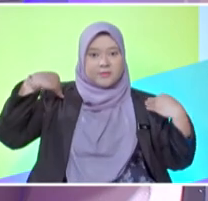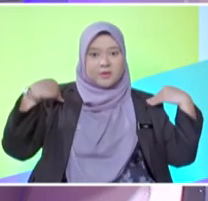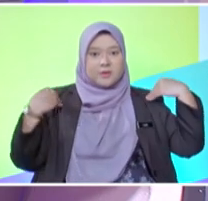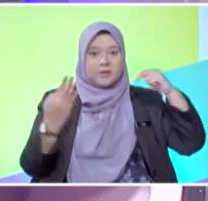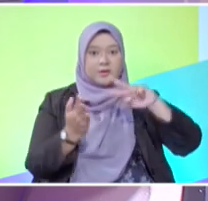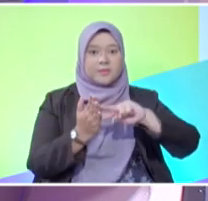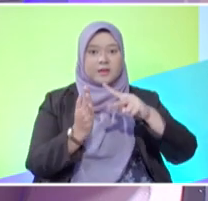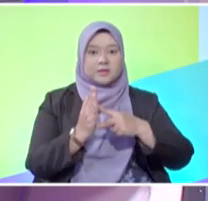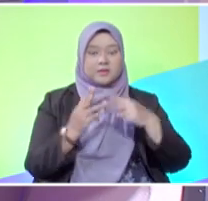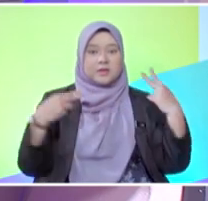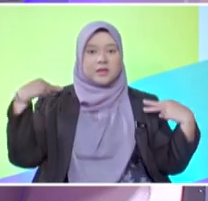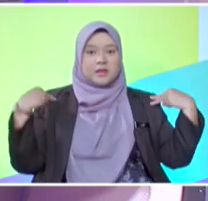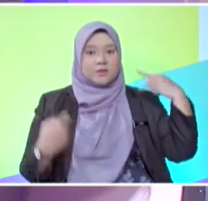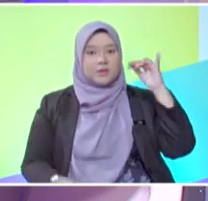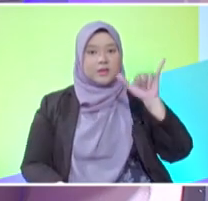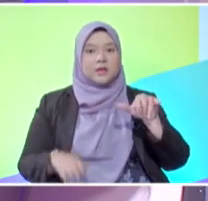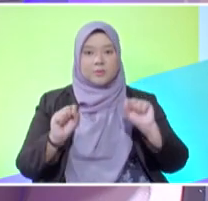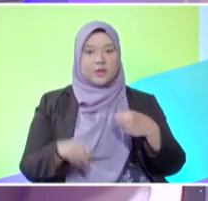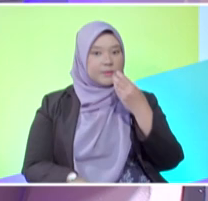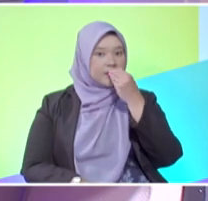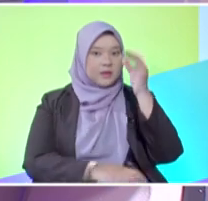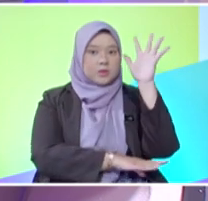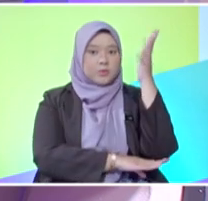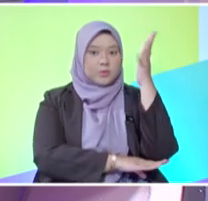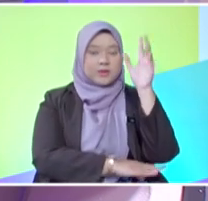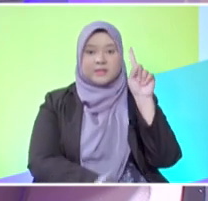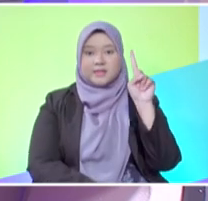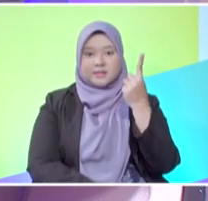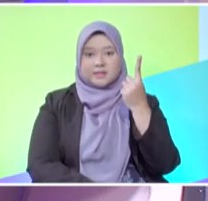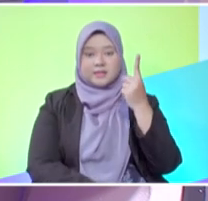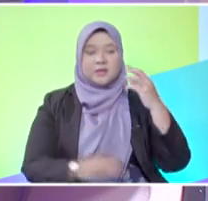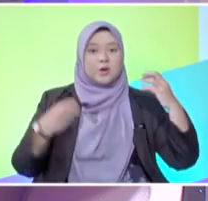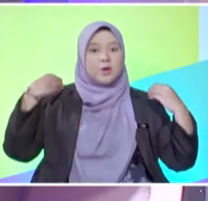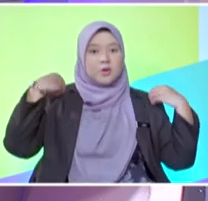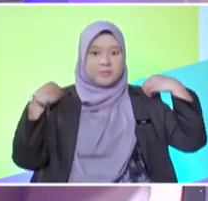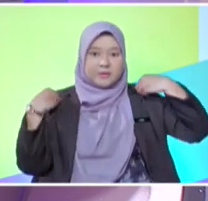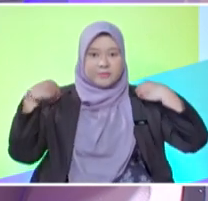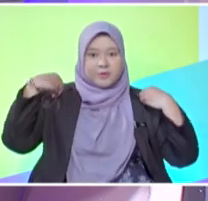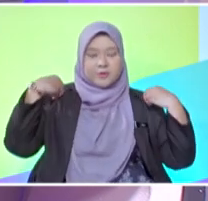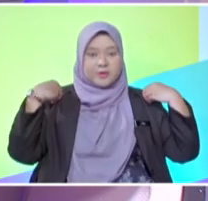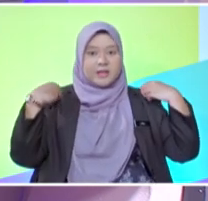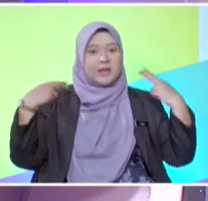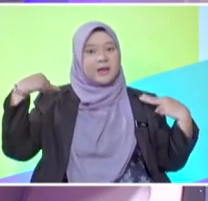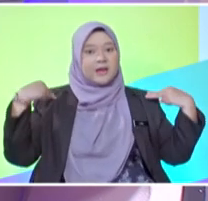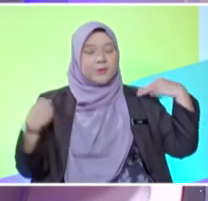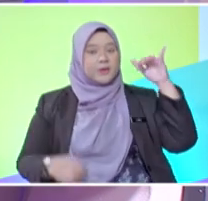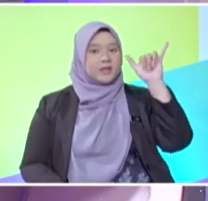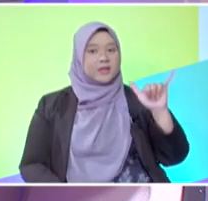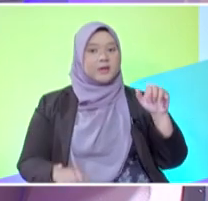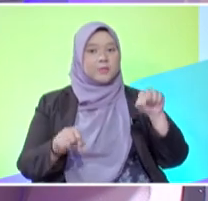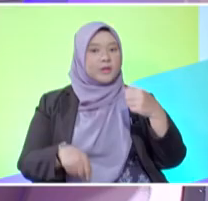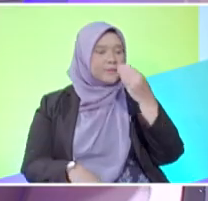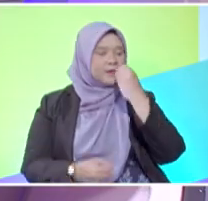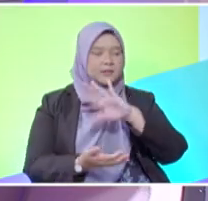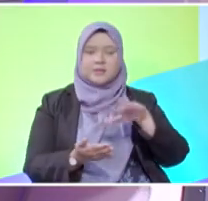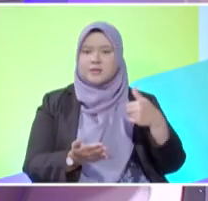saja yang kedua haywan yang makan tumbuhan saja dan yang ketiga hewan yang makan daging dan tumbuh